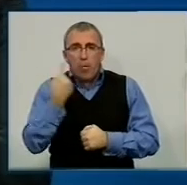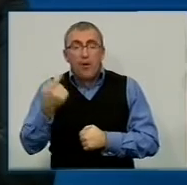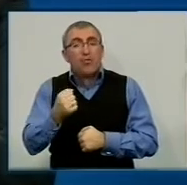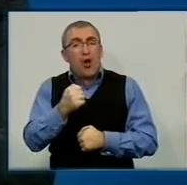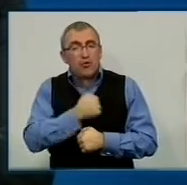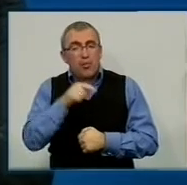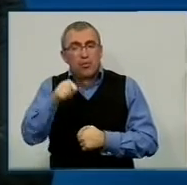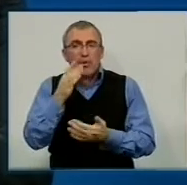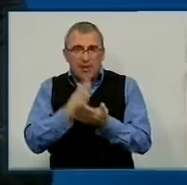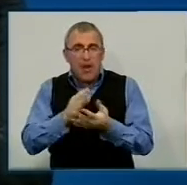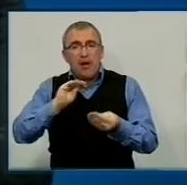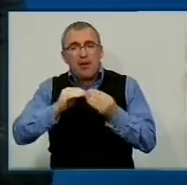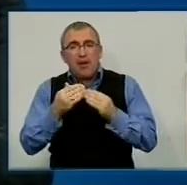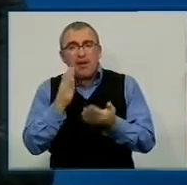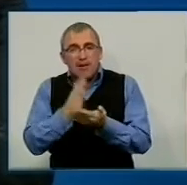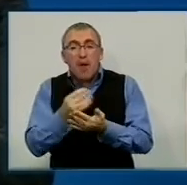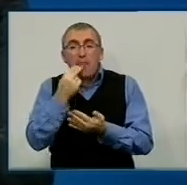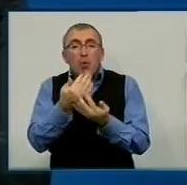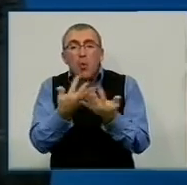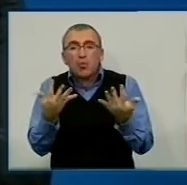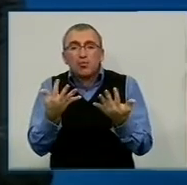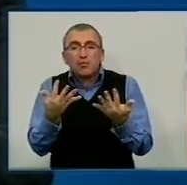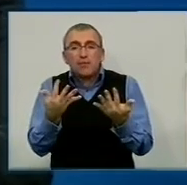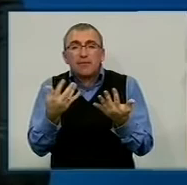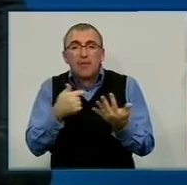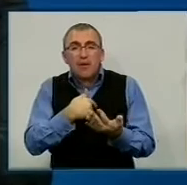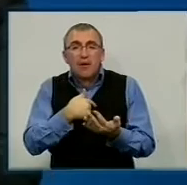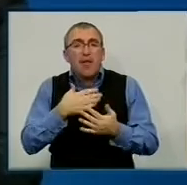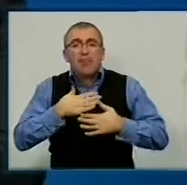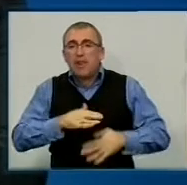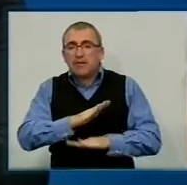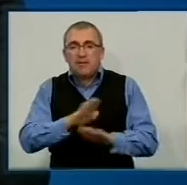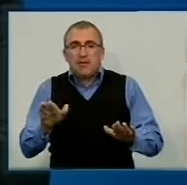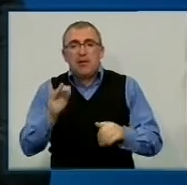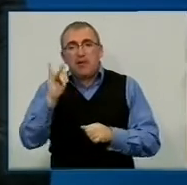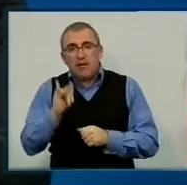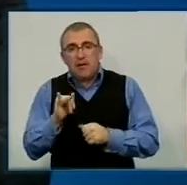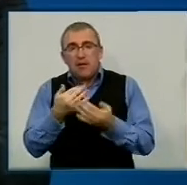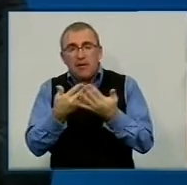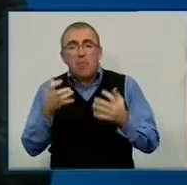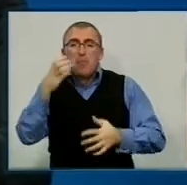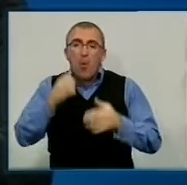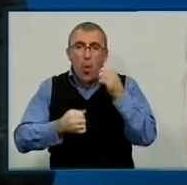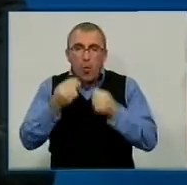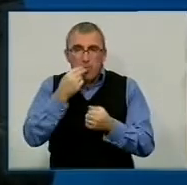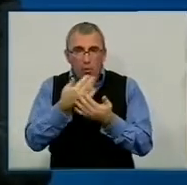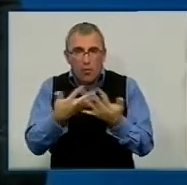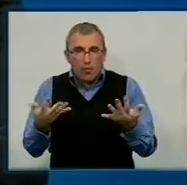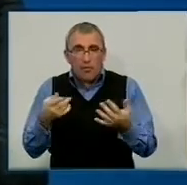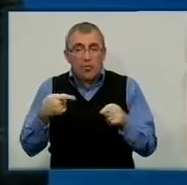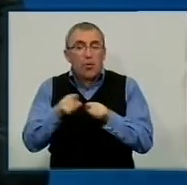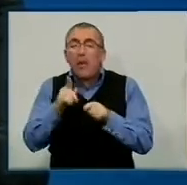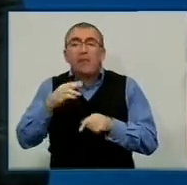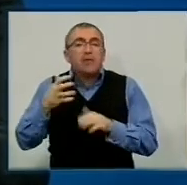жаль тут є ще проблеми є така продукція яка Ну нас не задовольняє наприклад і асортимент молочної продукції вірніше його навіть